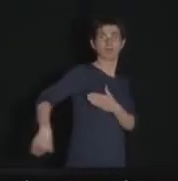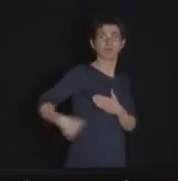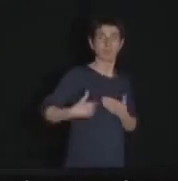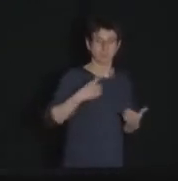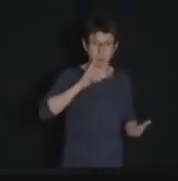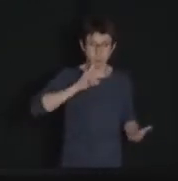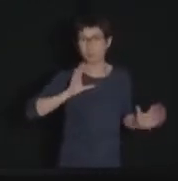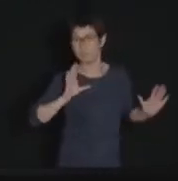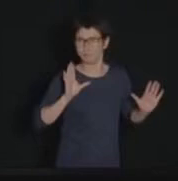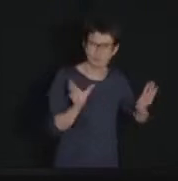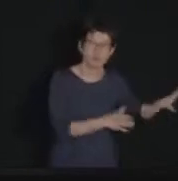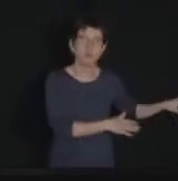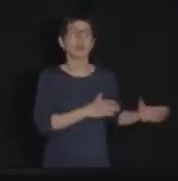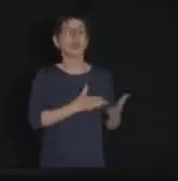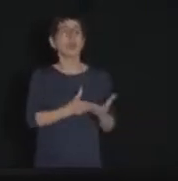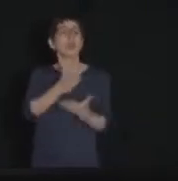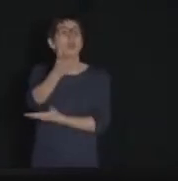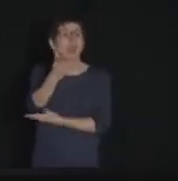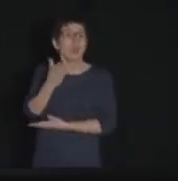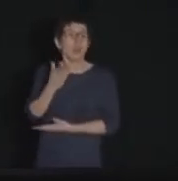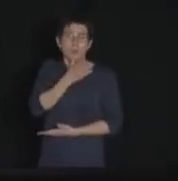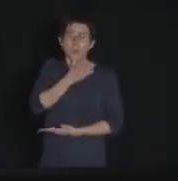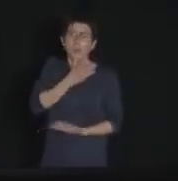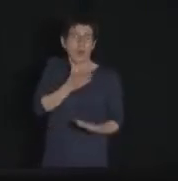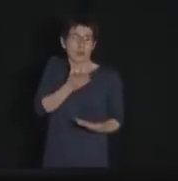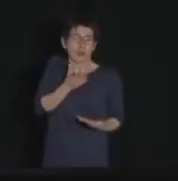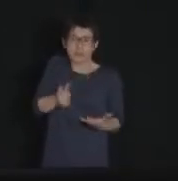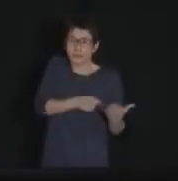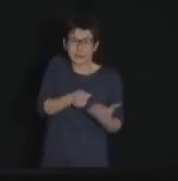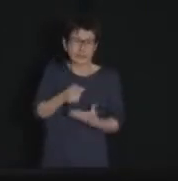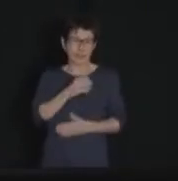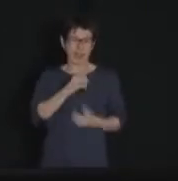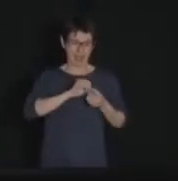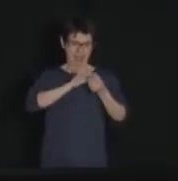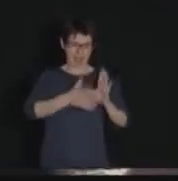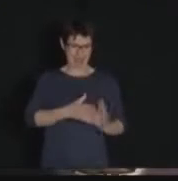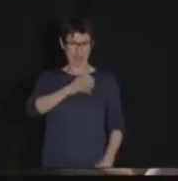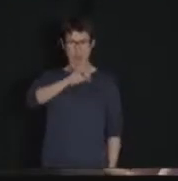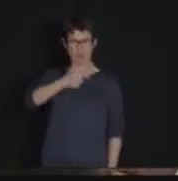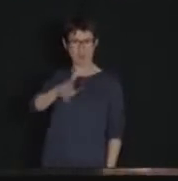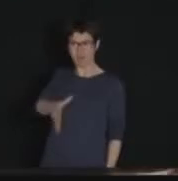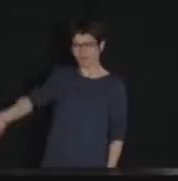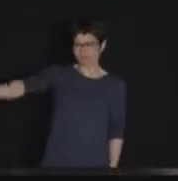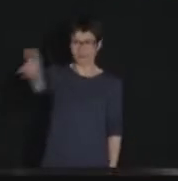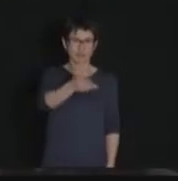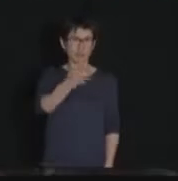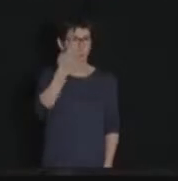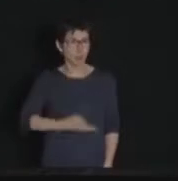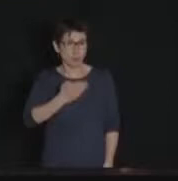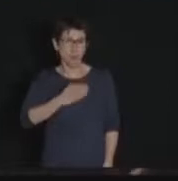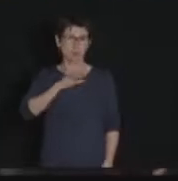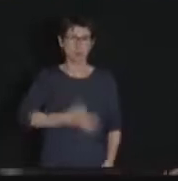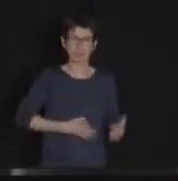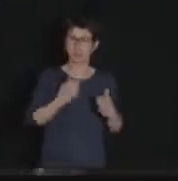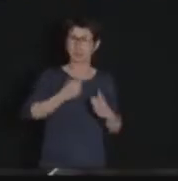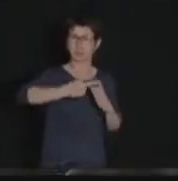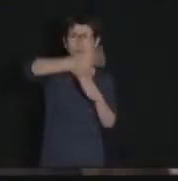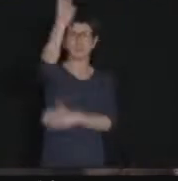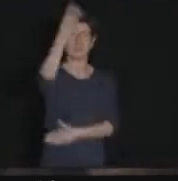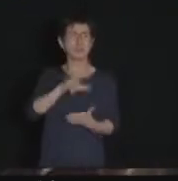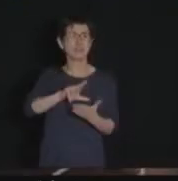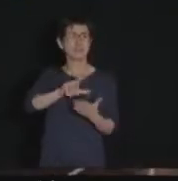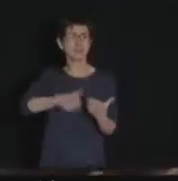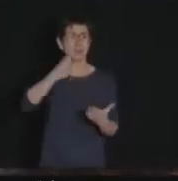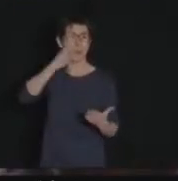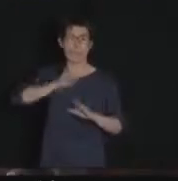l'État ne sont-elles pas en tête sur ce sujet? Bon, maintenant, vous le savez tous, vous ne pouvez pas vivre sans accès à Internet. Progressivement, on vous